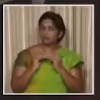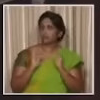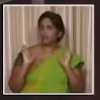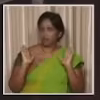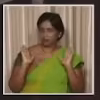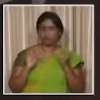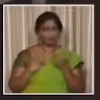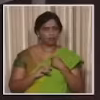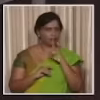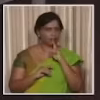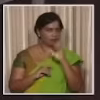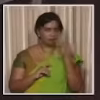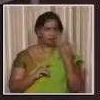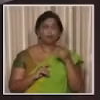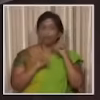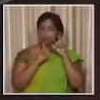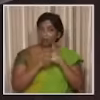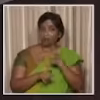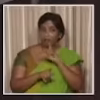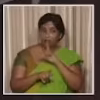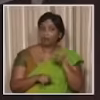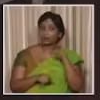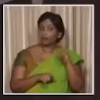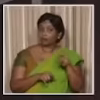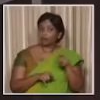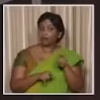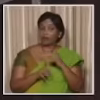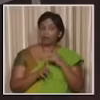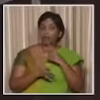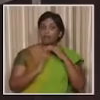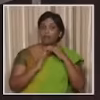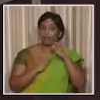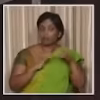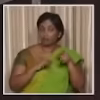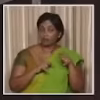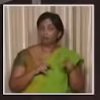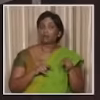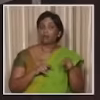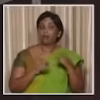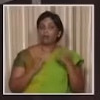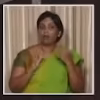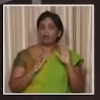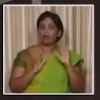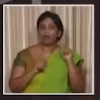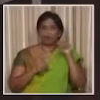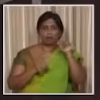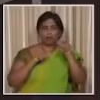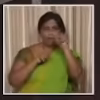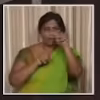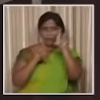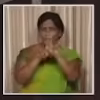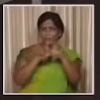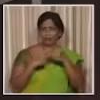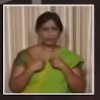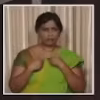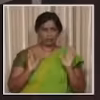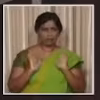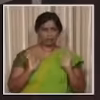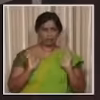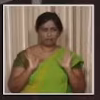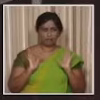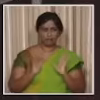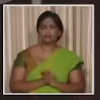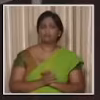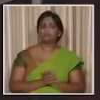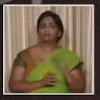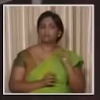මන්ත්‍රීතුමා මම කියන්නේ මම එහෙම කියලා එතුමාගේ තියෙන දේපල පිළිබඳ එතුමාගේ අක්කට මම අරයාගේ තැනට මං වැටෙන්නේ නැහැ මං එතෙන්ට යන්නේ නැහැ